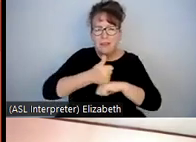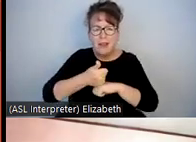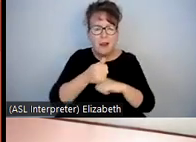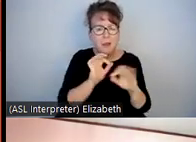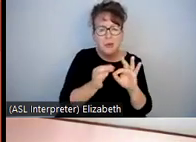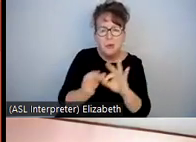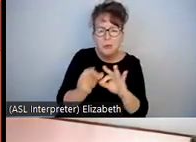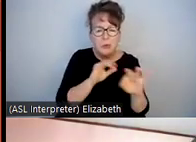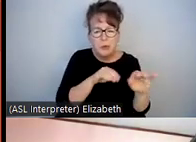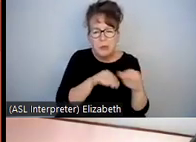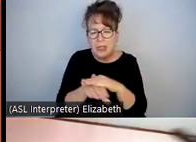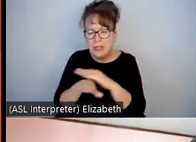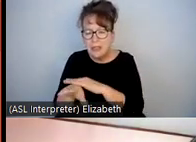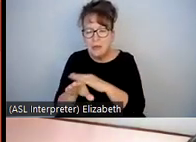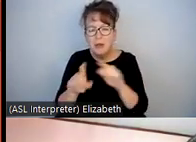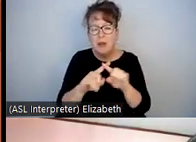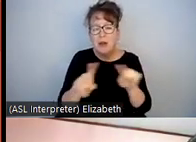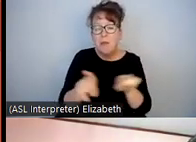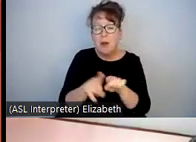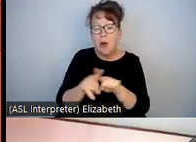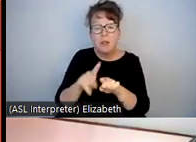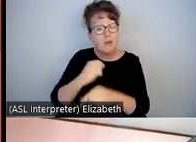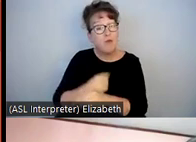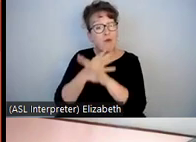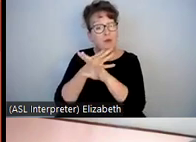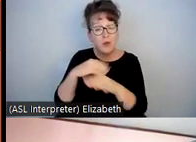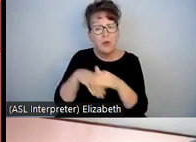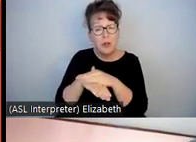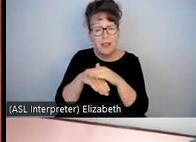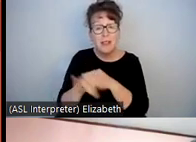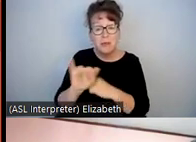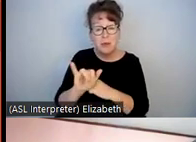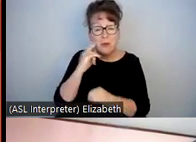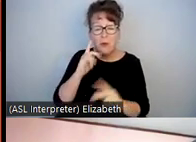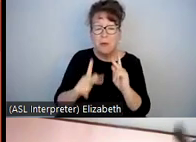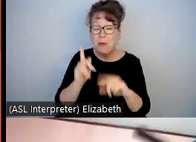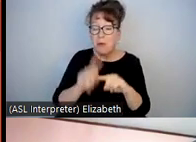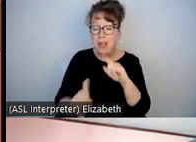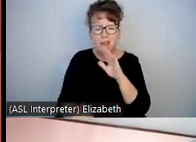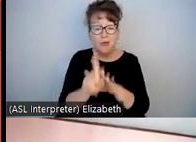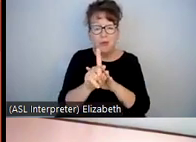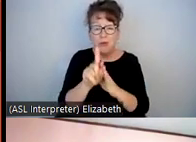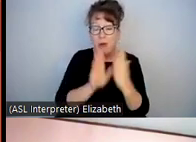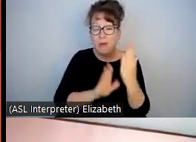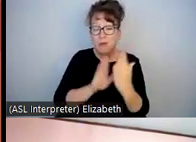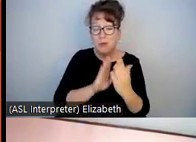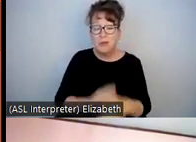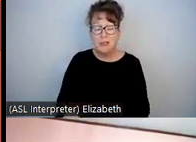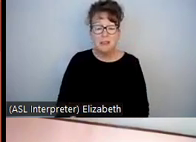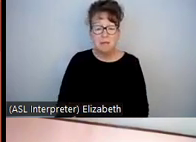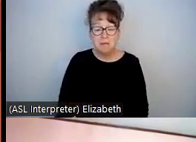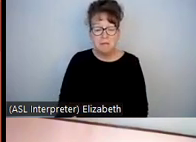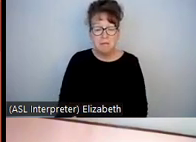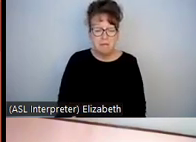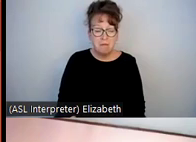biết là việc tiếp cận được ngôn ngữ cũng như là việc tiếp cận trực tuyến để anh chị nào mà